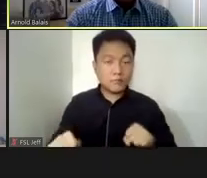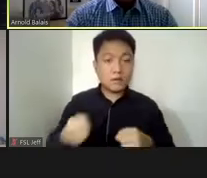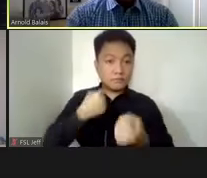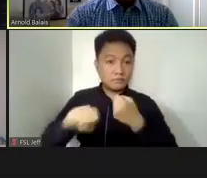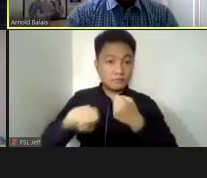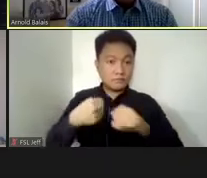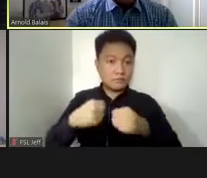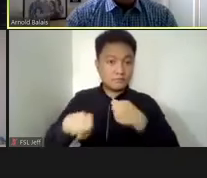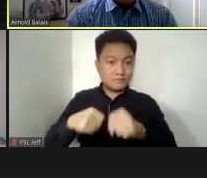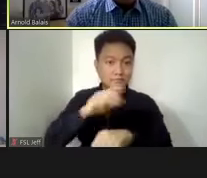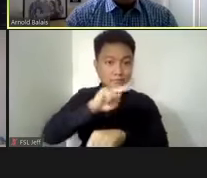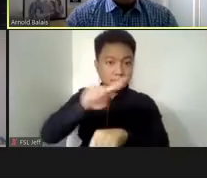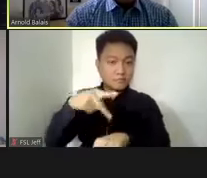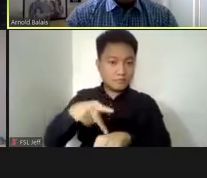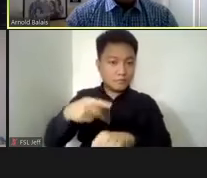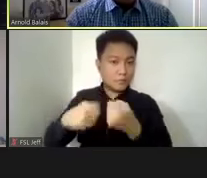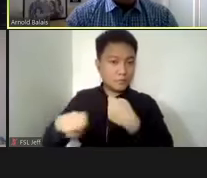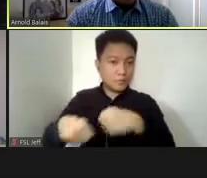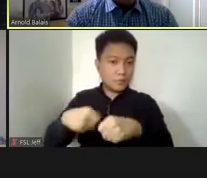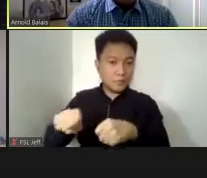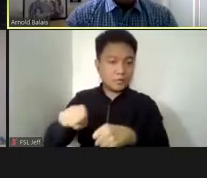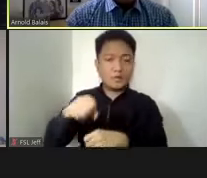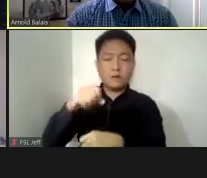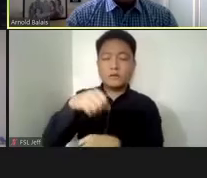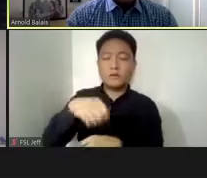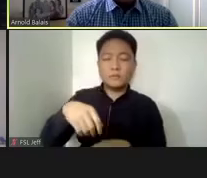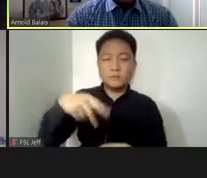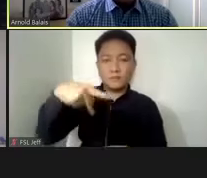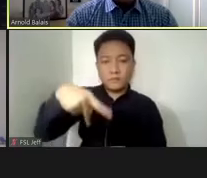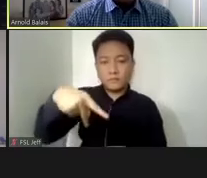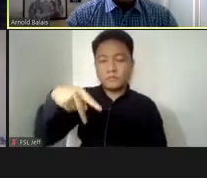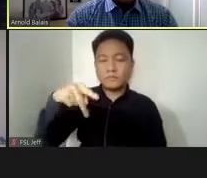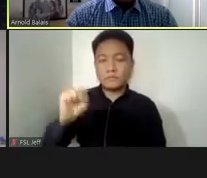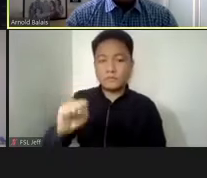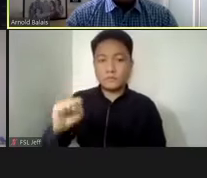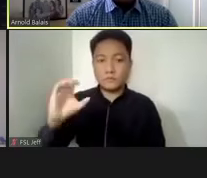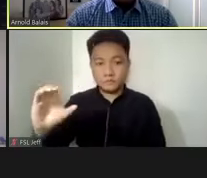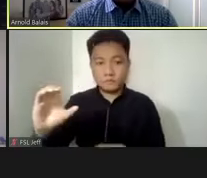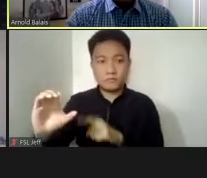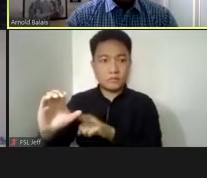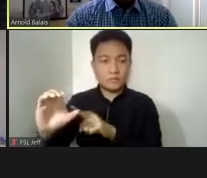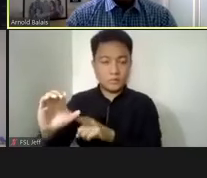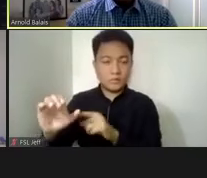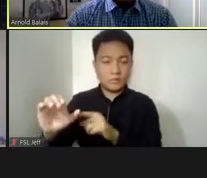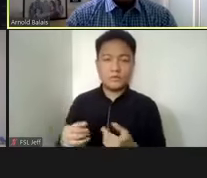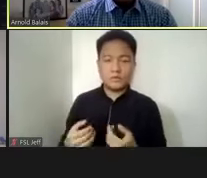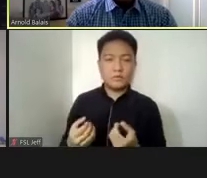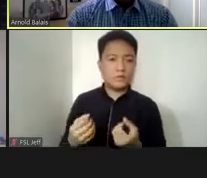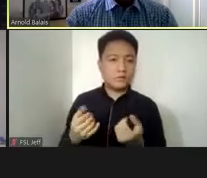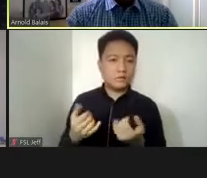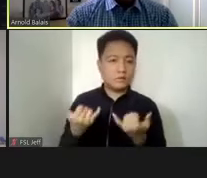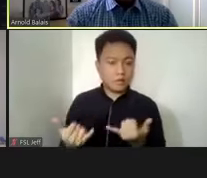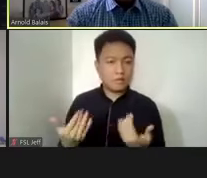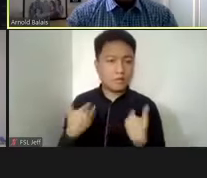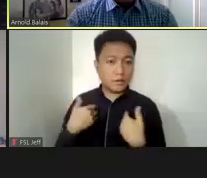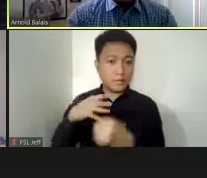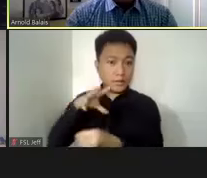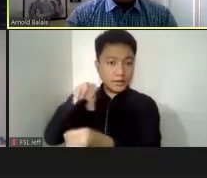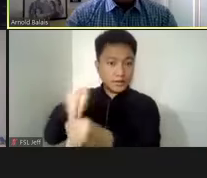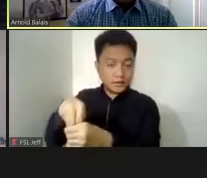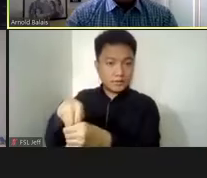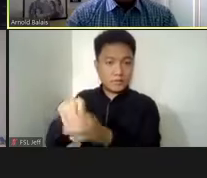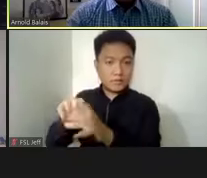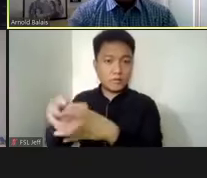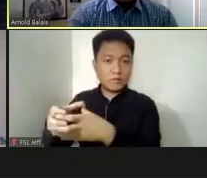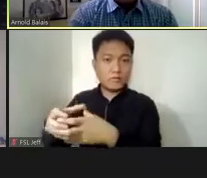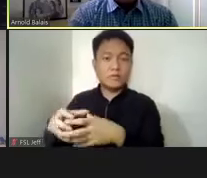for Differently Abled. So wala nang problema, no, ngayon recognized na tayo ng PSC, ng IOC, at okay